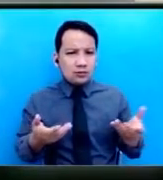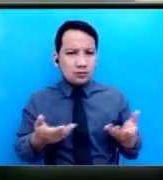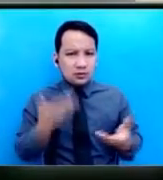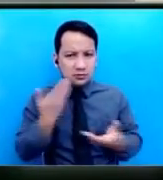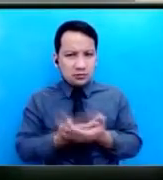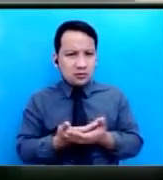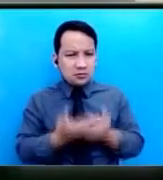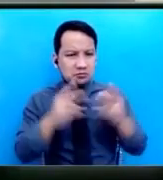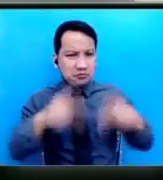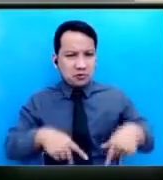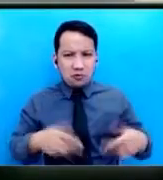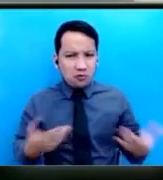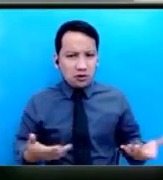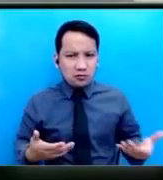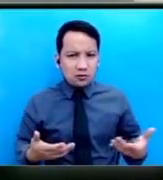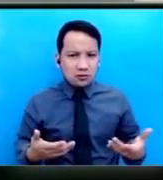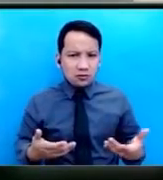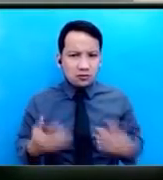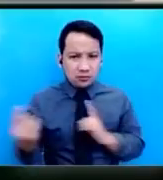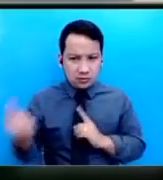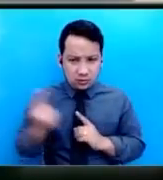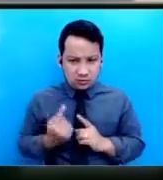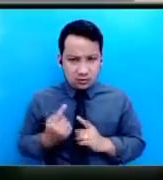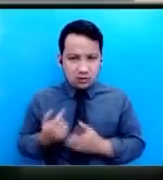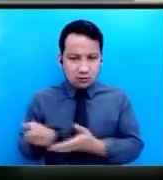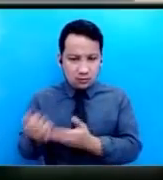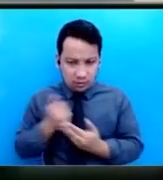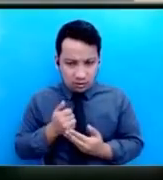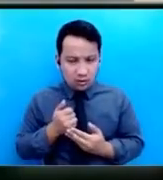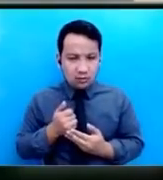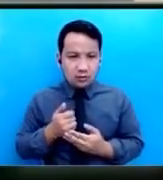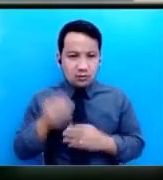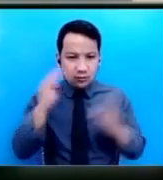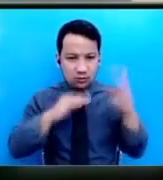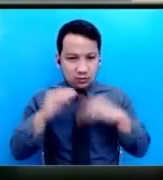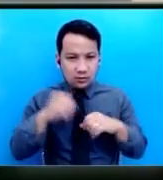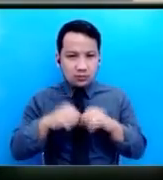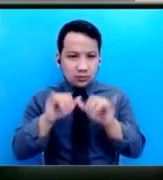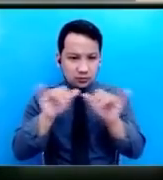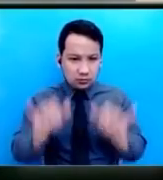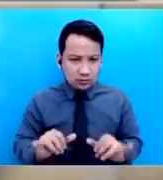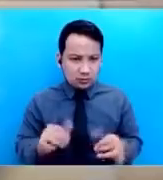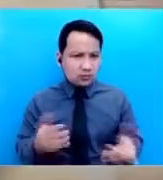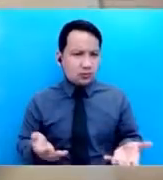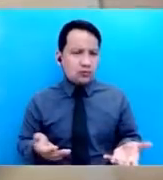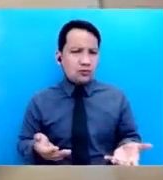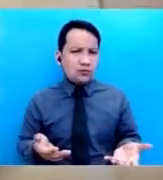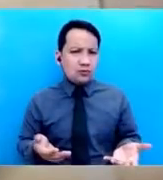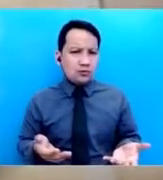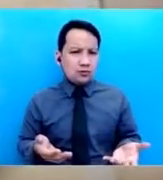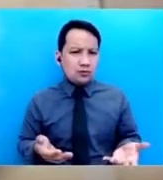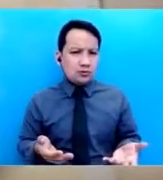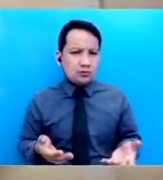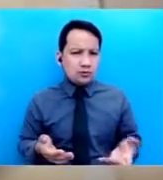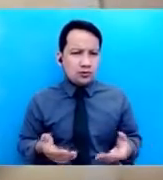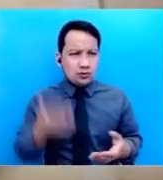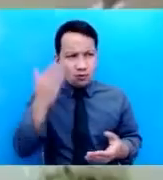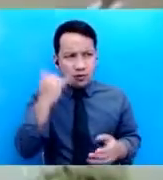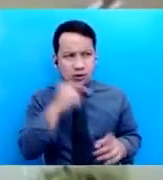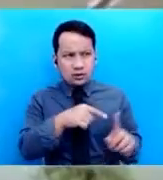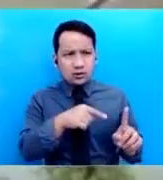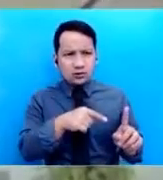no? Siya'y madalas lapitan at hinga ng tulong kapag may mga problema sa system namin. So, medyo caught off guard kami. Bakit si